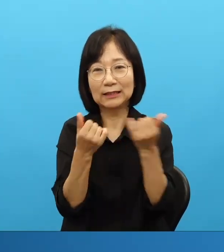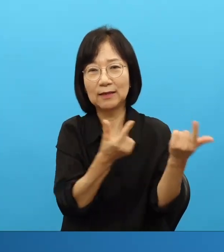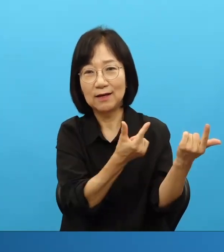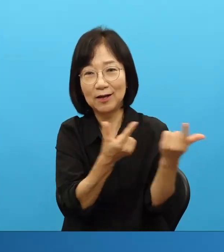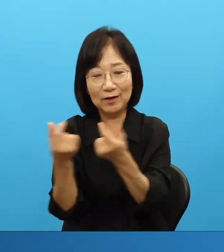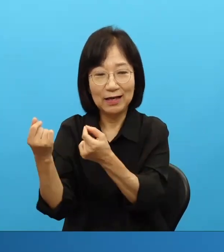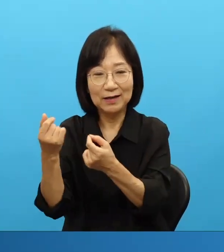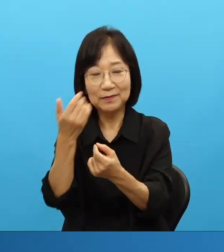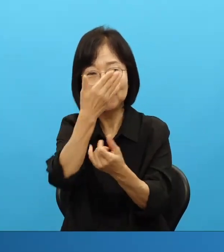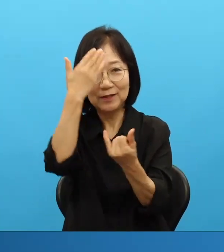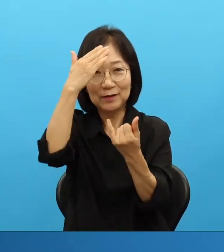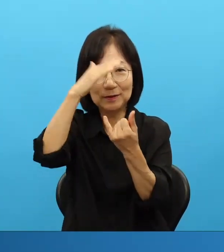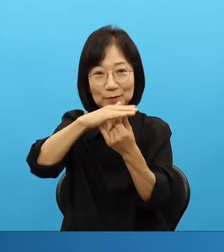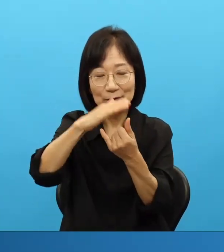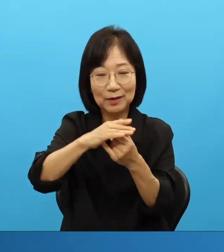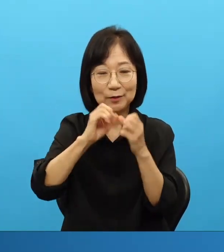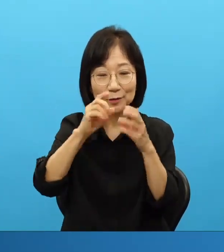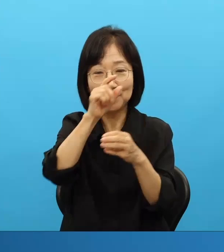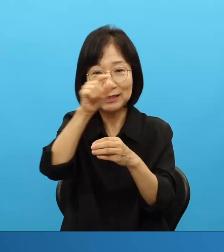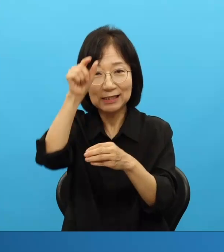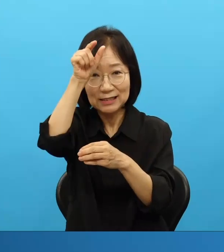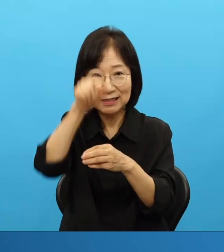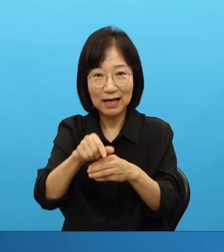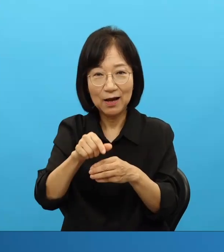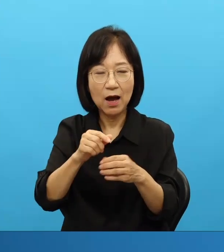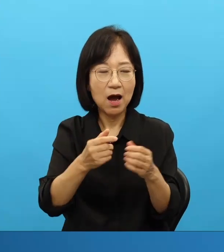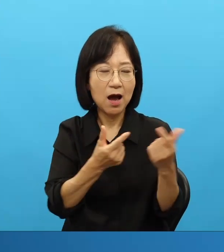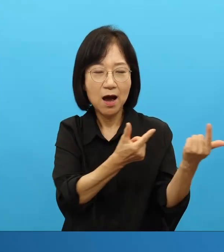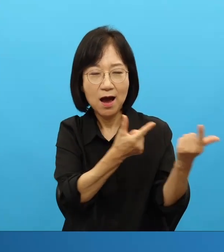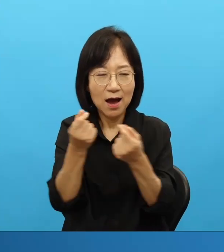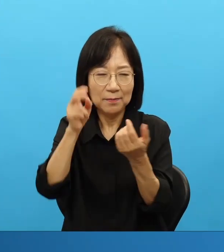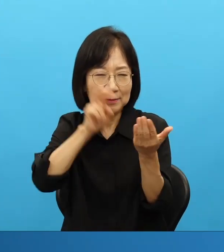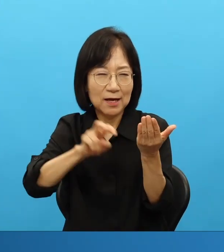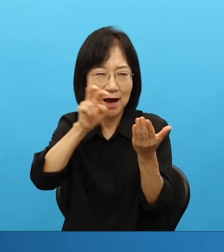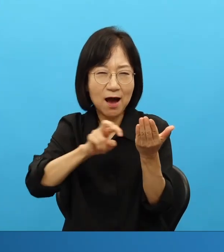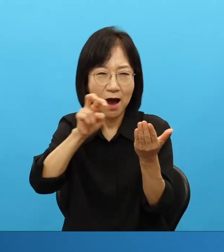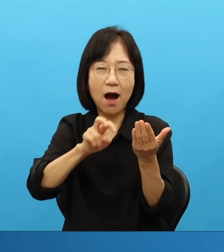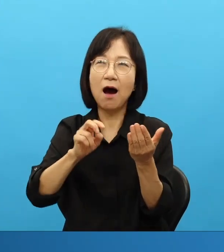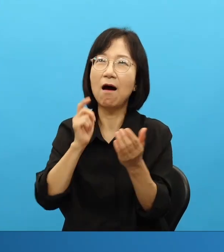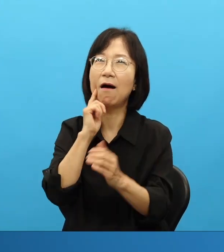청소년 전도신학원 연합 합창으로 하나님께 영광을 돌렸습니다.